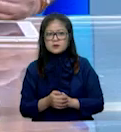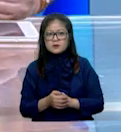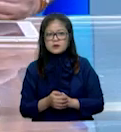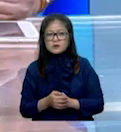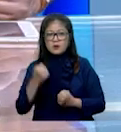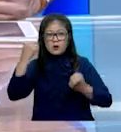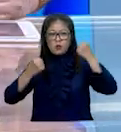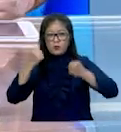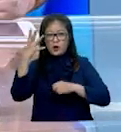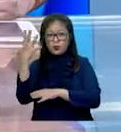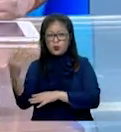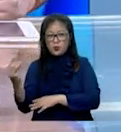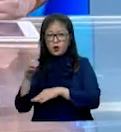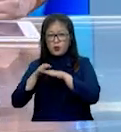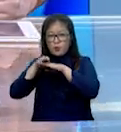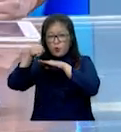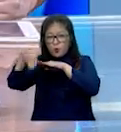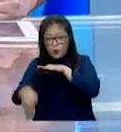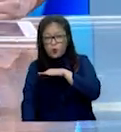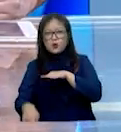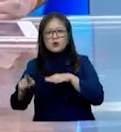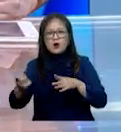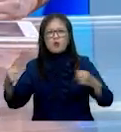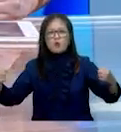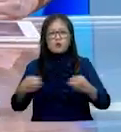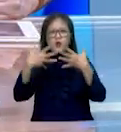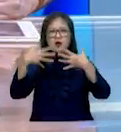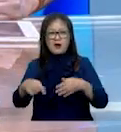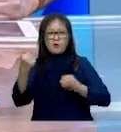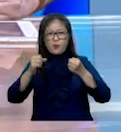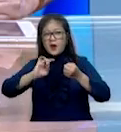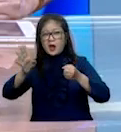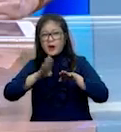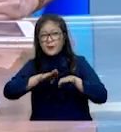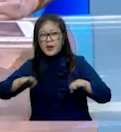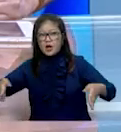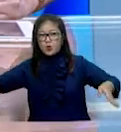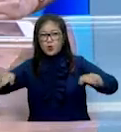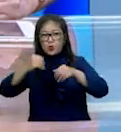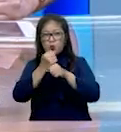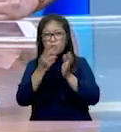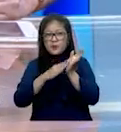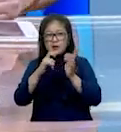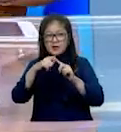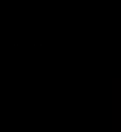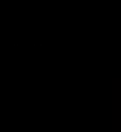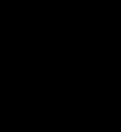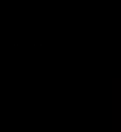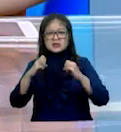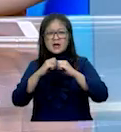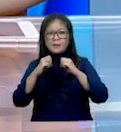pemirsa mobil pemudik terjun ke jurang usai menabrak mobil lain yang terparkir di kawasan Gunung Gumitir Jember Jawa Timur penyebab